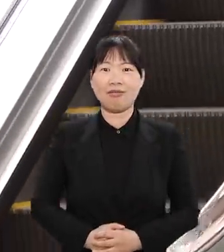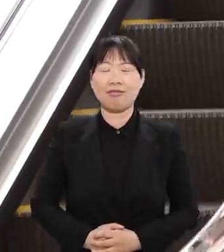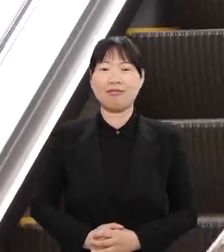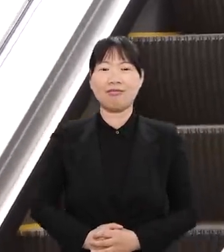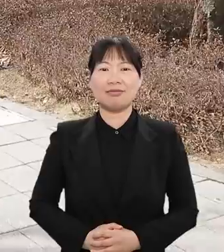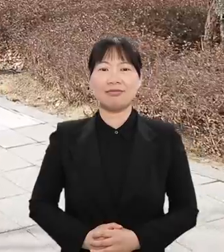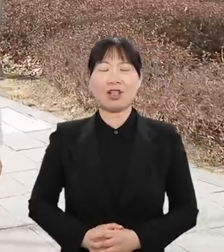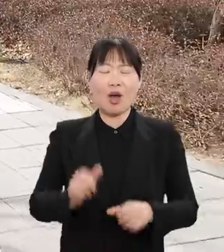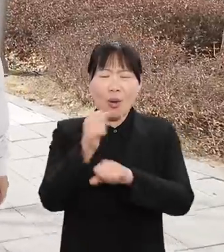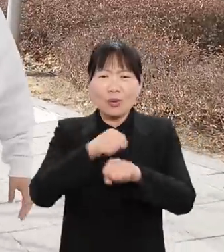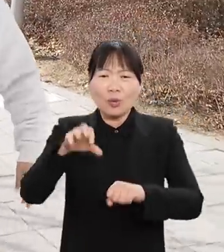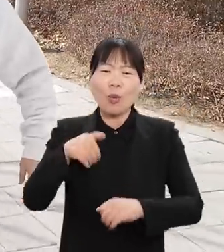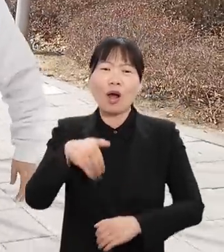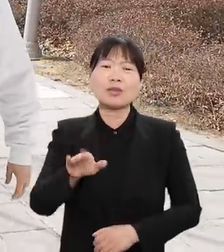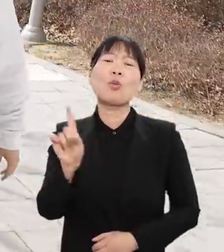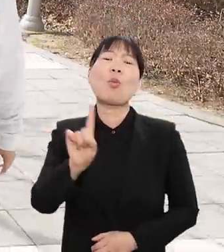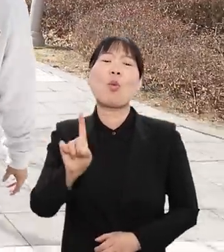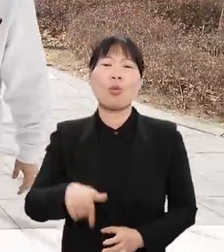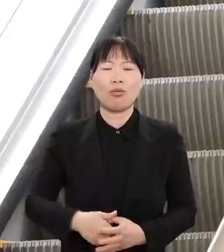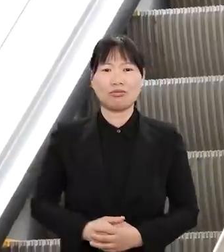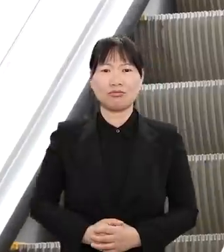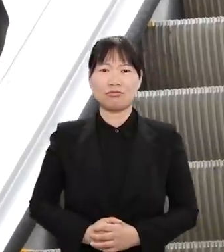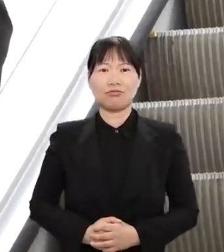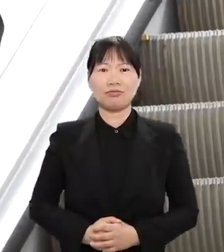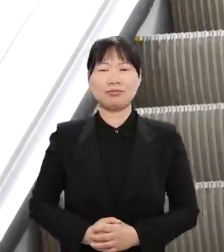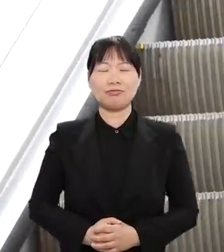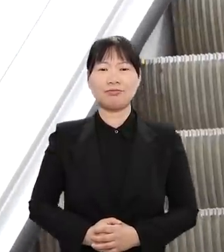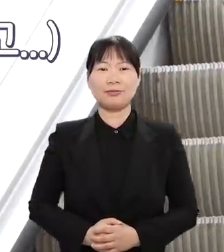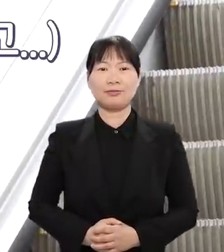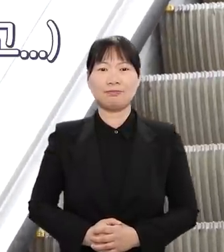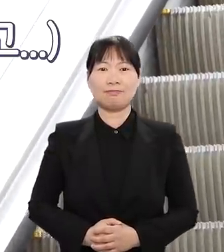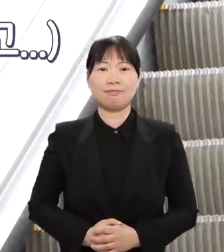맞아요? 광장 가서 뭐 하자는 거야?